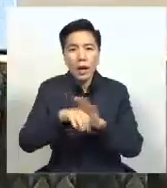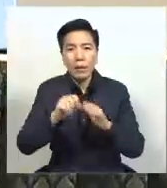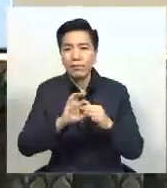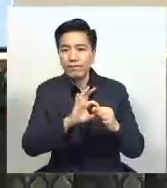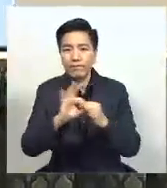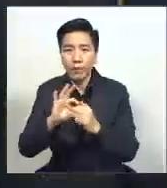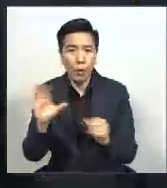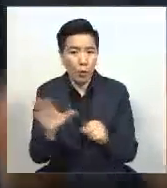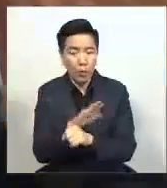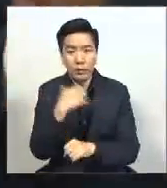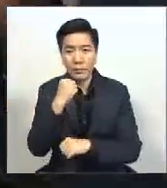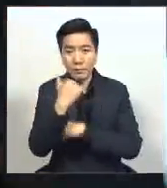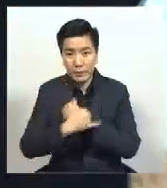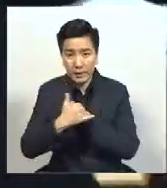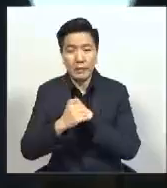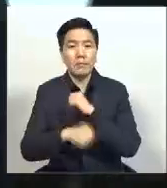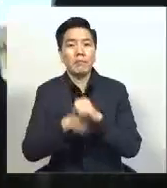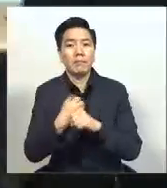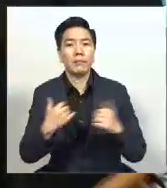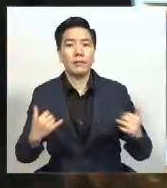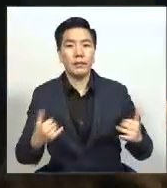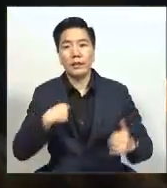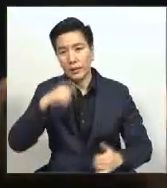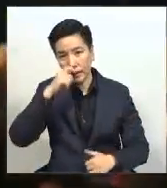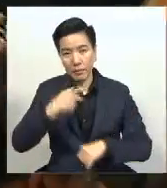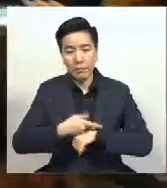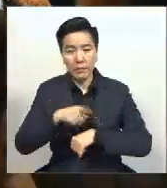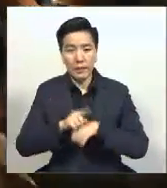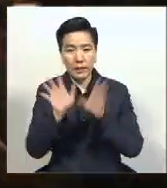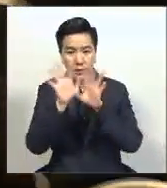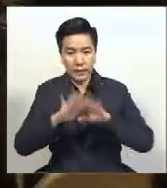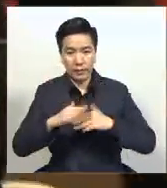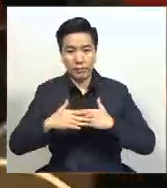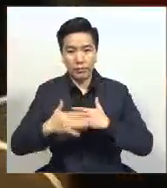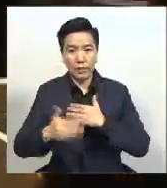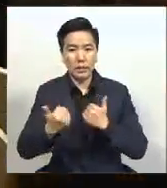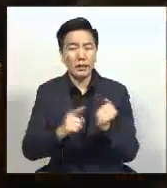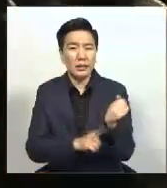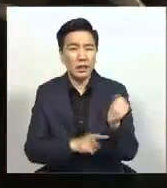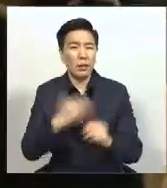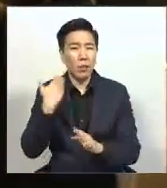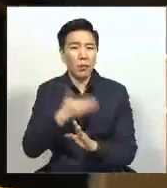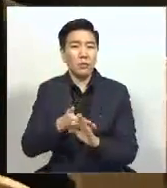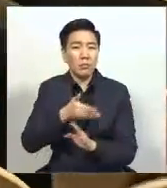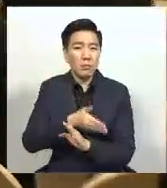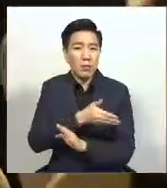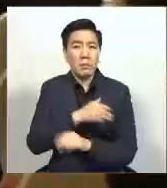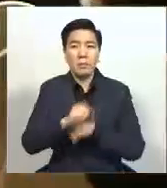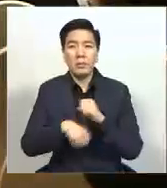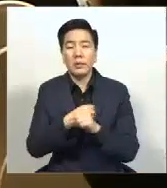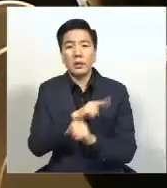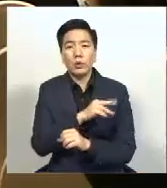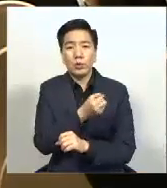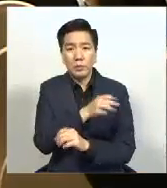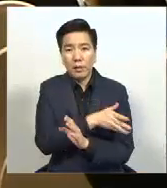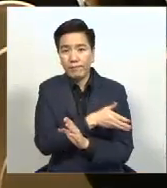มบูรณ์ครบทั้ง10ประเทศภายในปีนี้ที่ไทยเป็นประธานอาเซียนหลังจากที่ล่าช้ามาจากกำหนดในปี2015